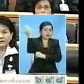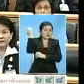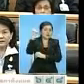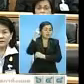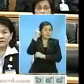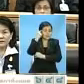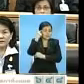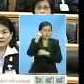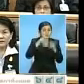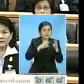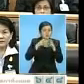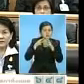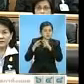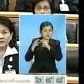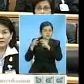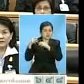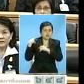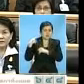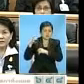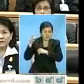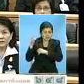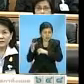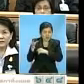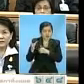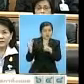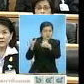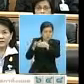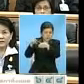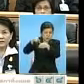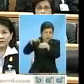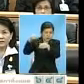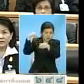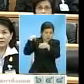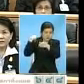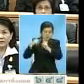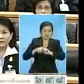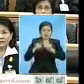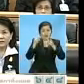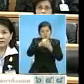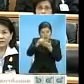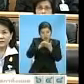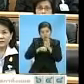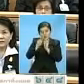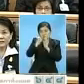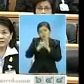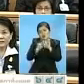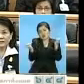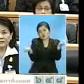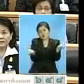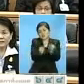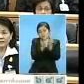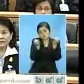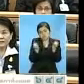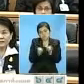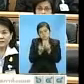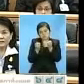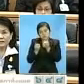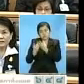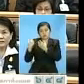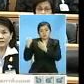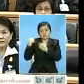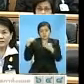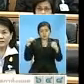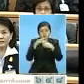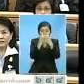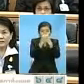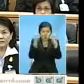ดว่าจะทำลายคนคนหนึ่งคิดว่าจะทำลายพรรคการเมืองคนหนึ่งแต่ผลกระทบมีมหาศาลเพราะว่ากฎหมายรัฐธรรมนูญนั้นใช้บังคับต่อ